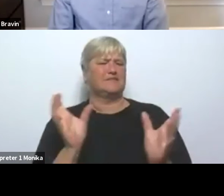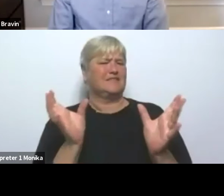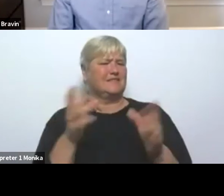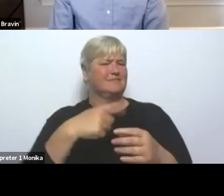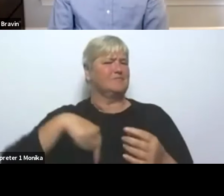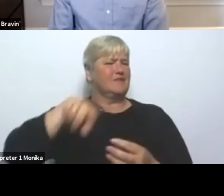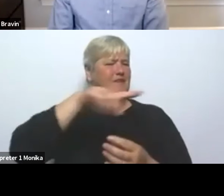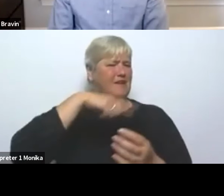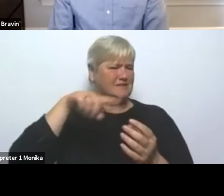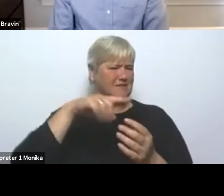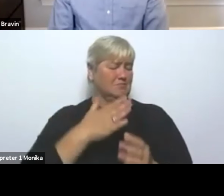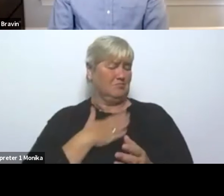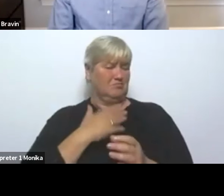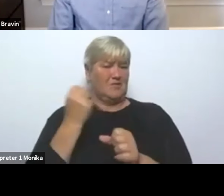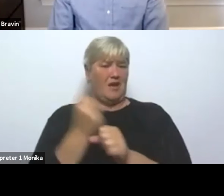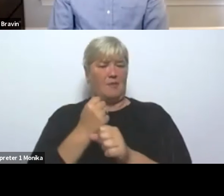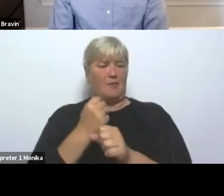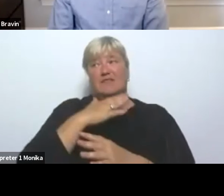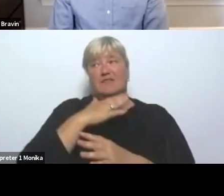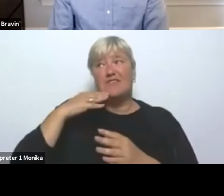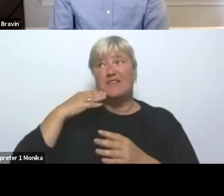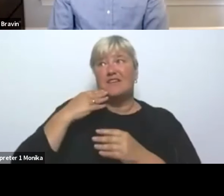viel Input geliefert hat.